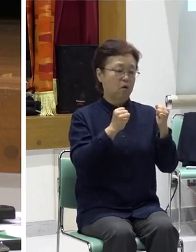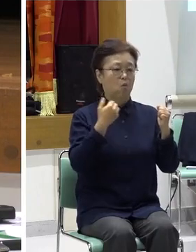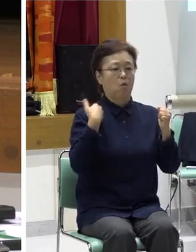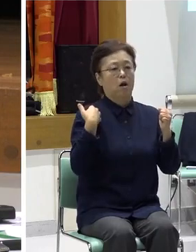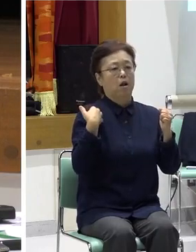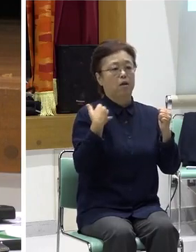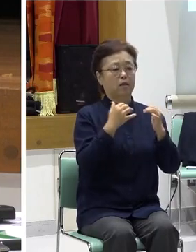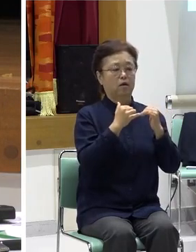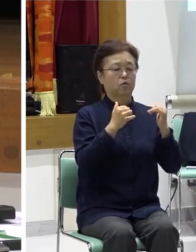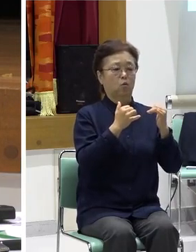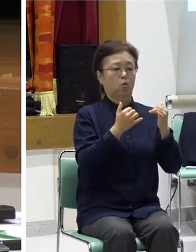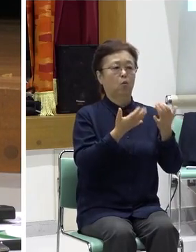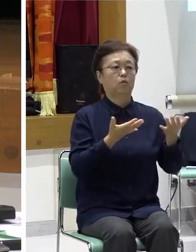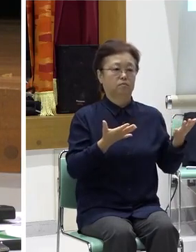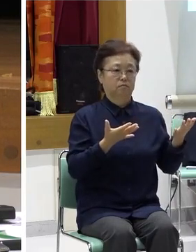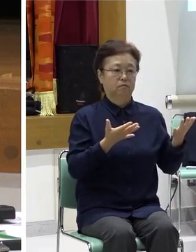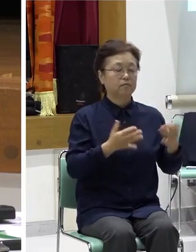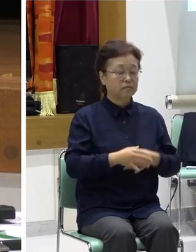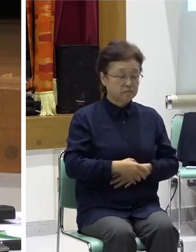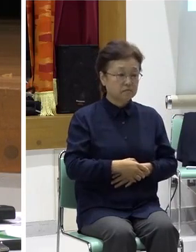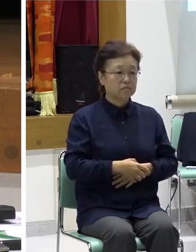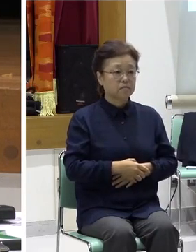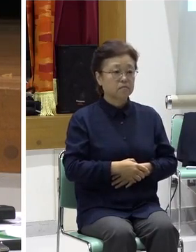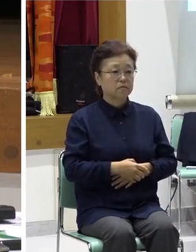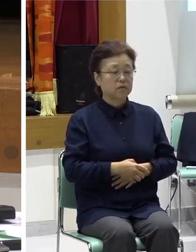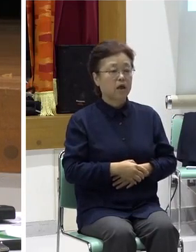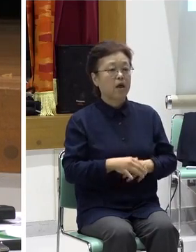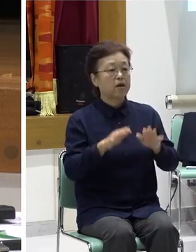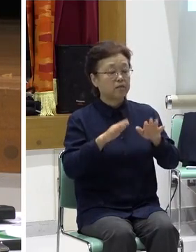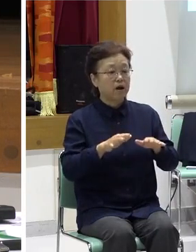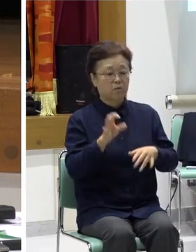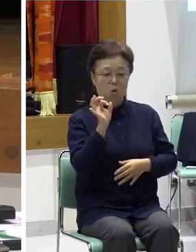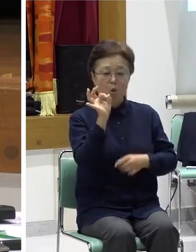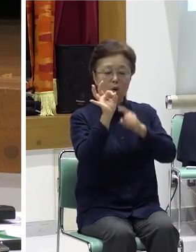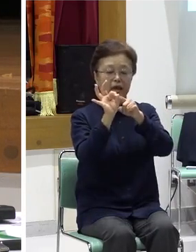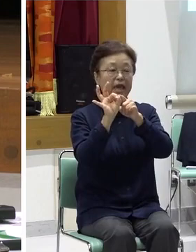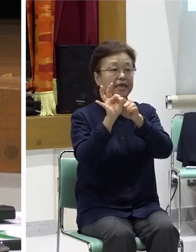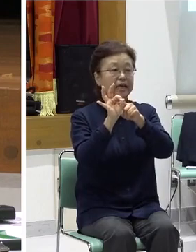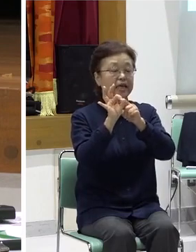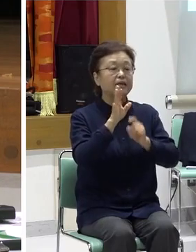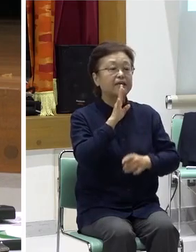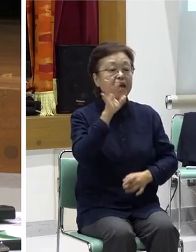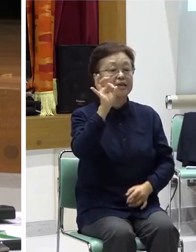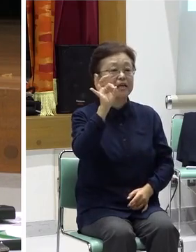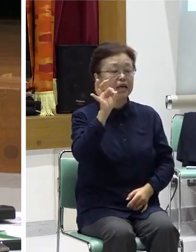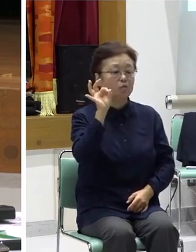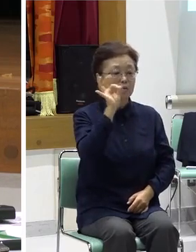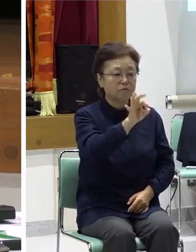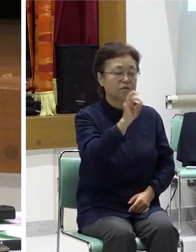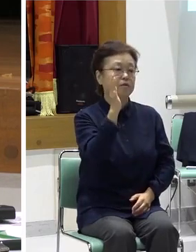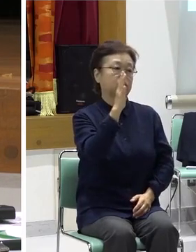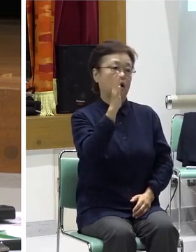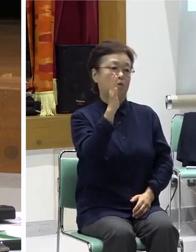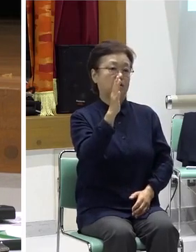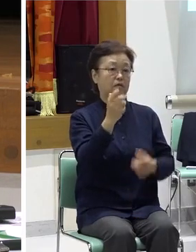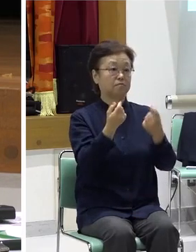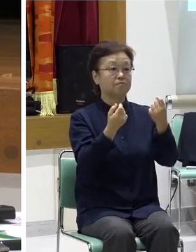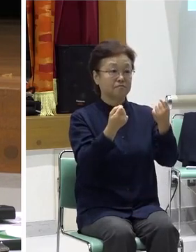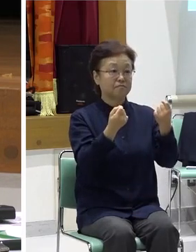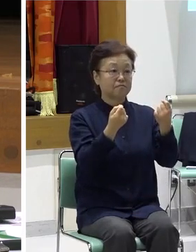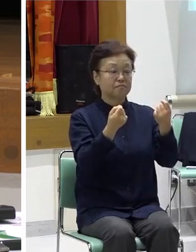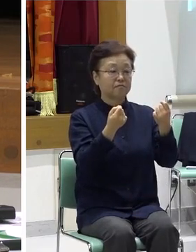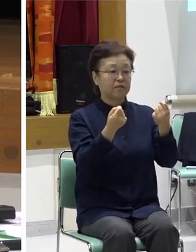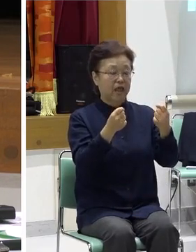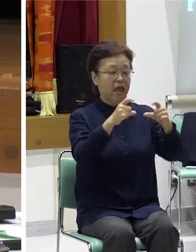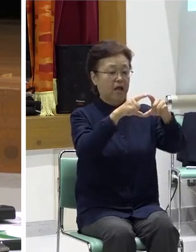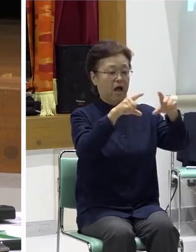します。で、あとは何でも、キャッシュレスの時代になってると思うんです。何々ペイ、何々ペイっていうところで。 で、あとはチャ